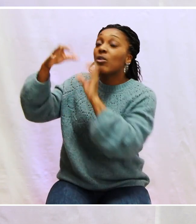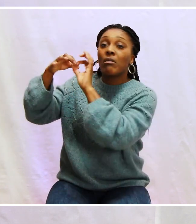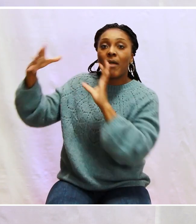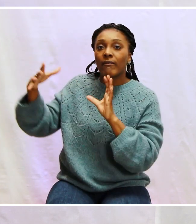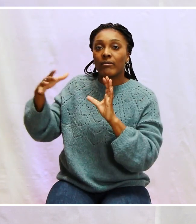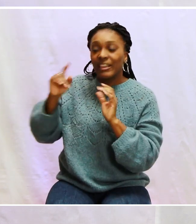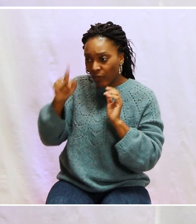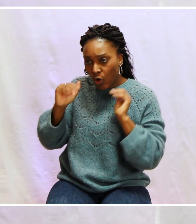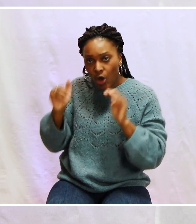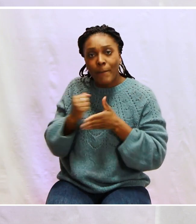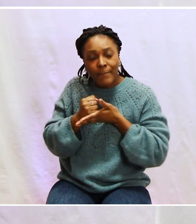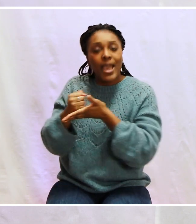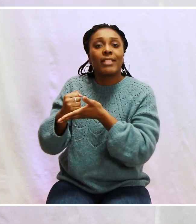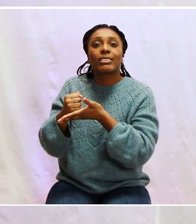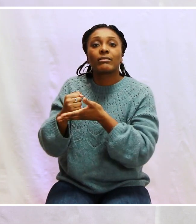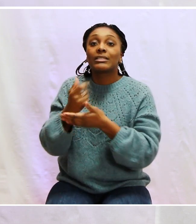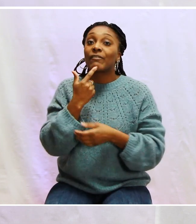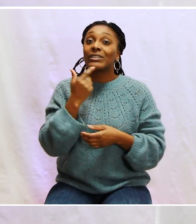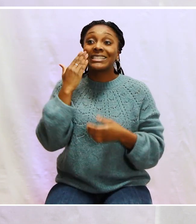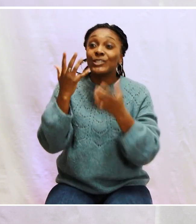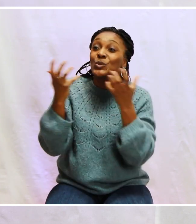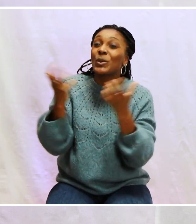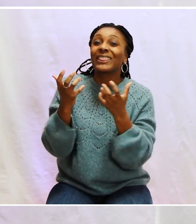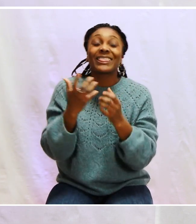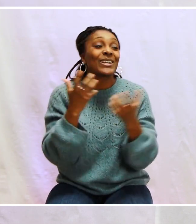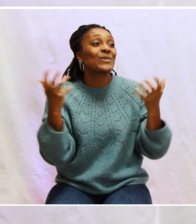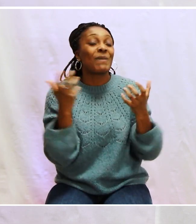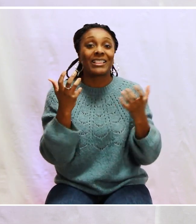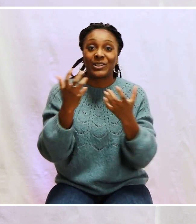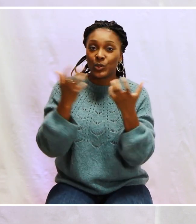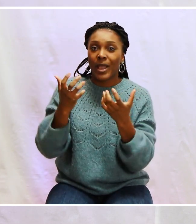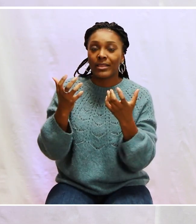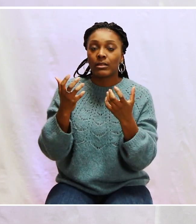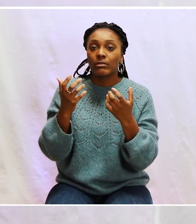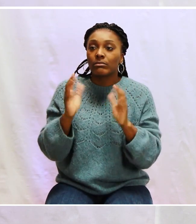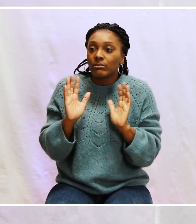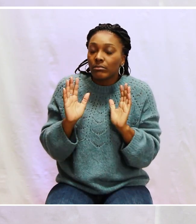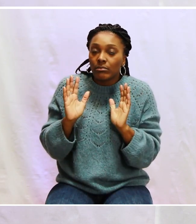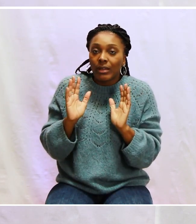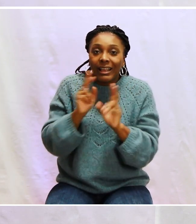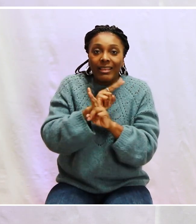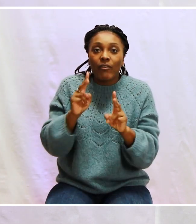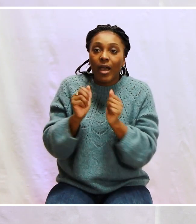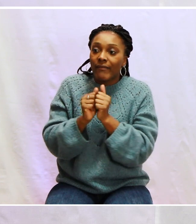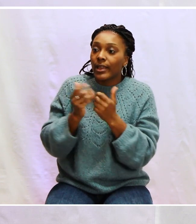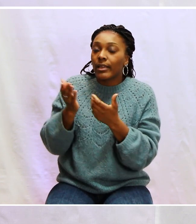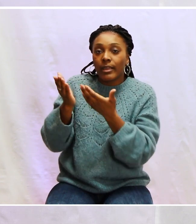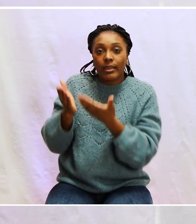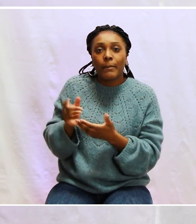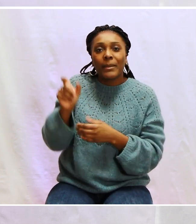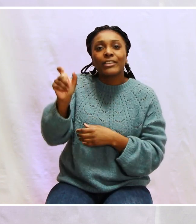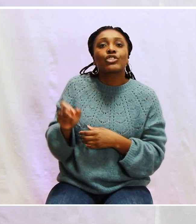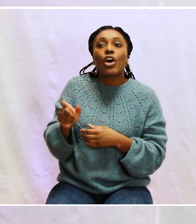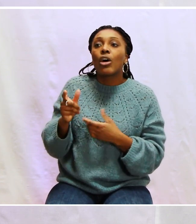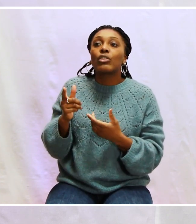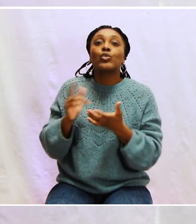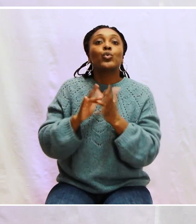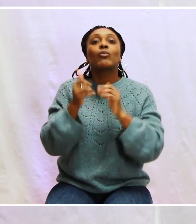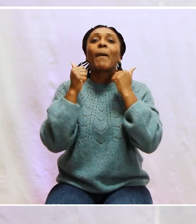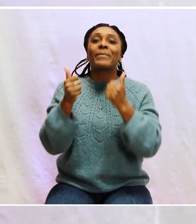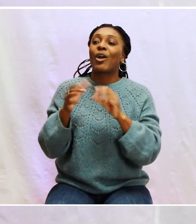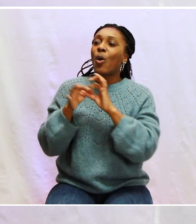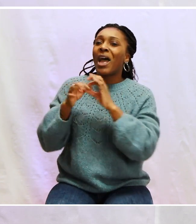Ça veut dire que mon amitié pour quelqu'un, quand je souhaite quelque chose à quelqu'un, Ça ne s'arrête pas simplement, quand tout va